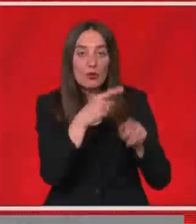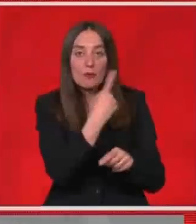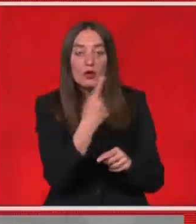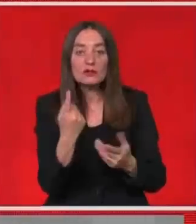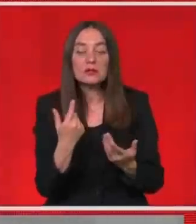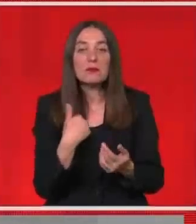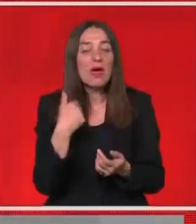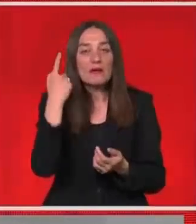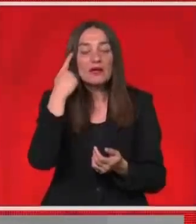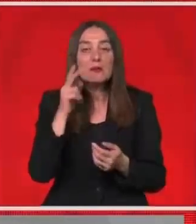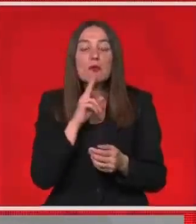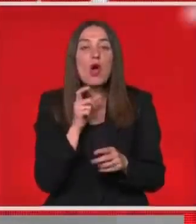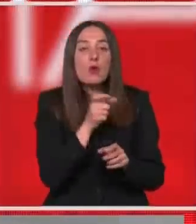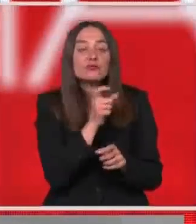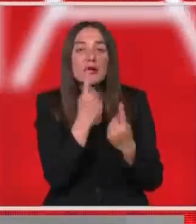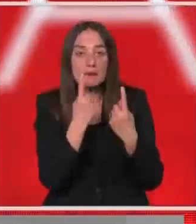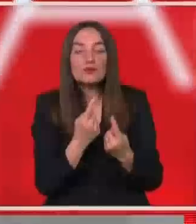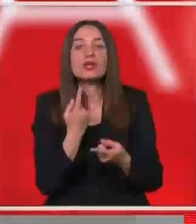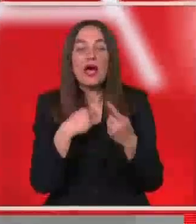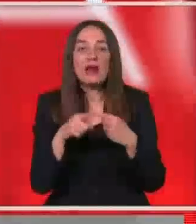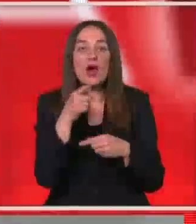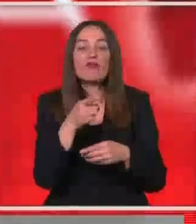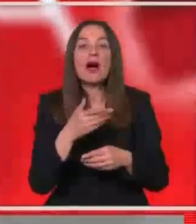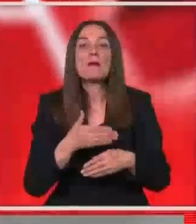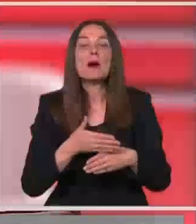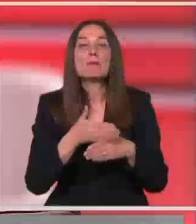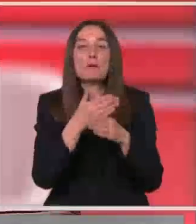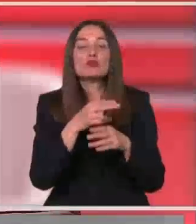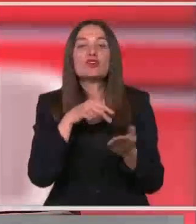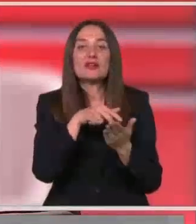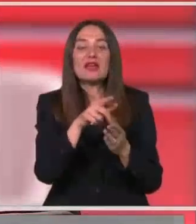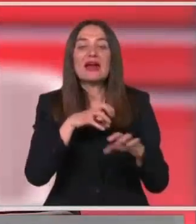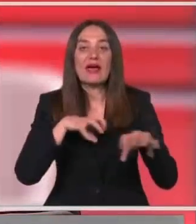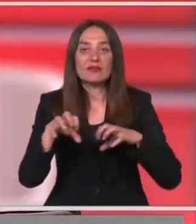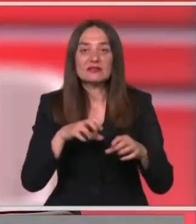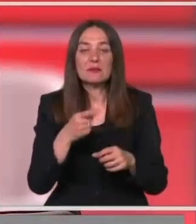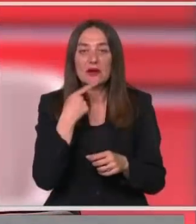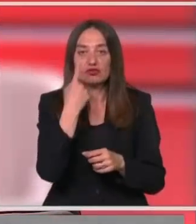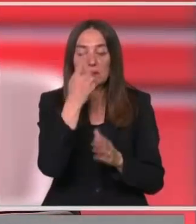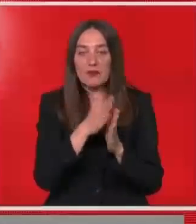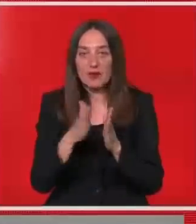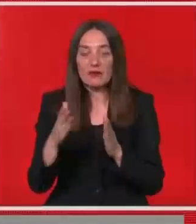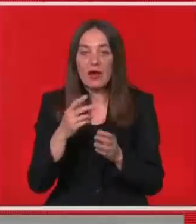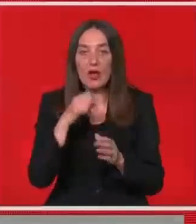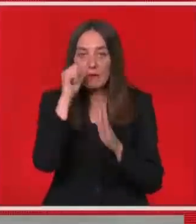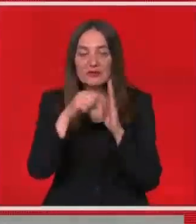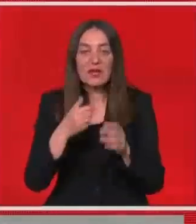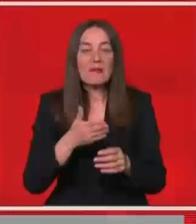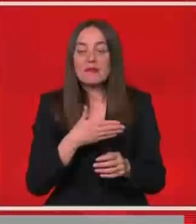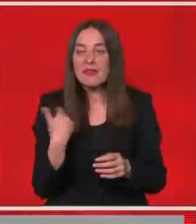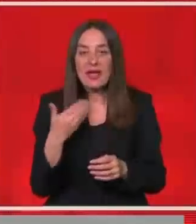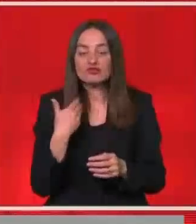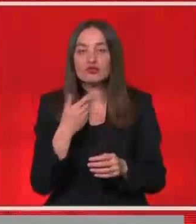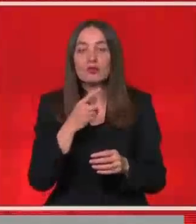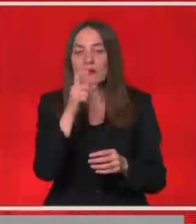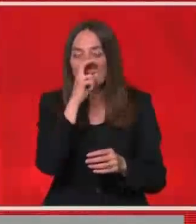znam koja to ucena postoji, ali dobro, ova pomoć ide radnici. Ne znam. Dakle, zato sam rekao u prvom delu emisije, neću nikakvu zloupotrebu